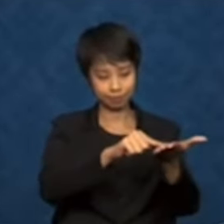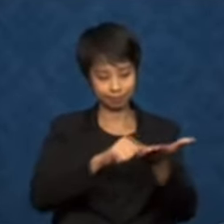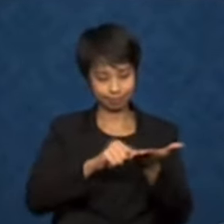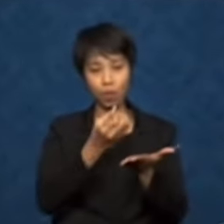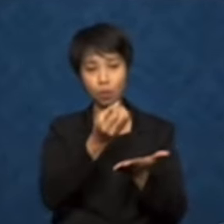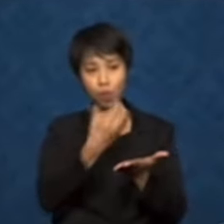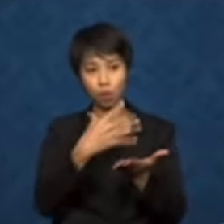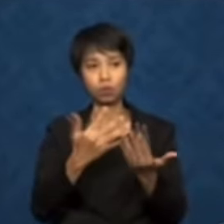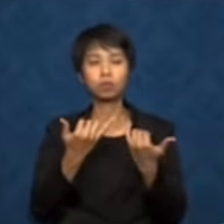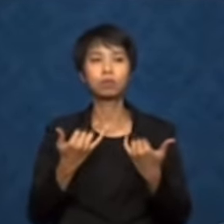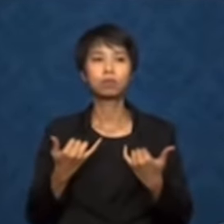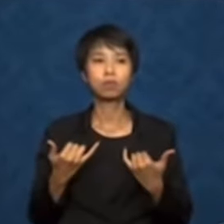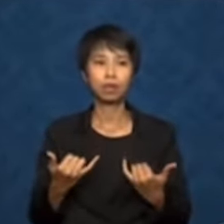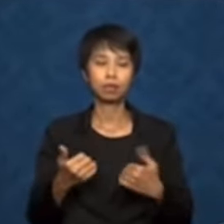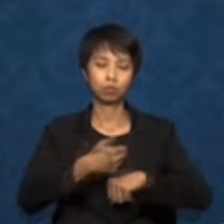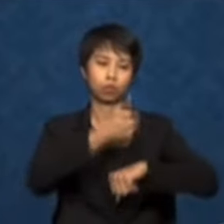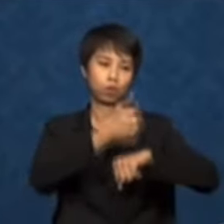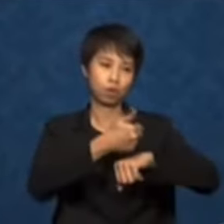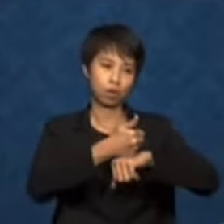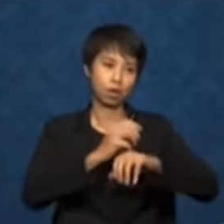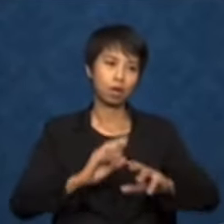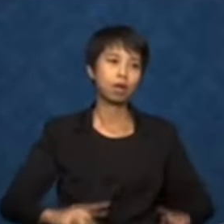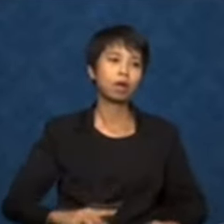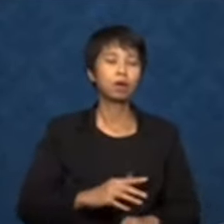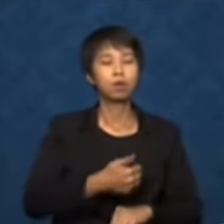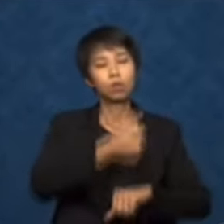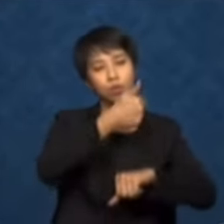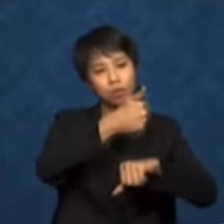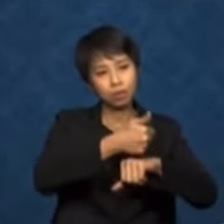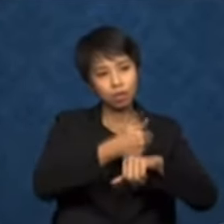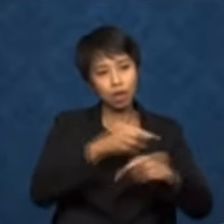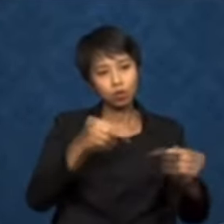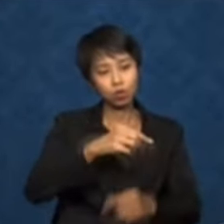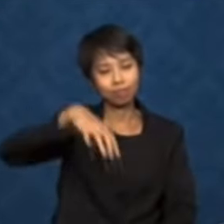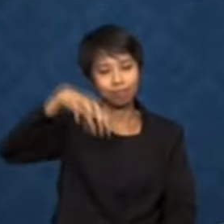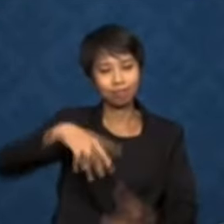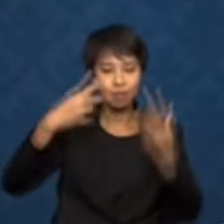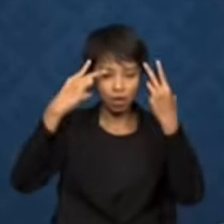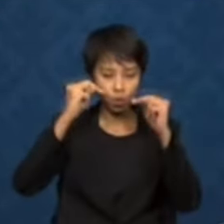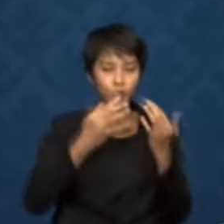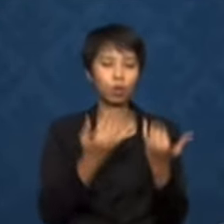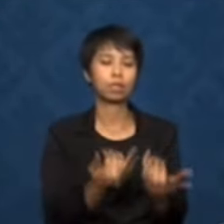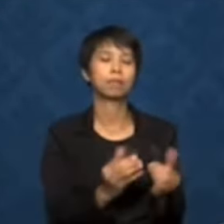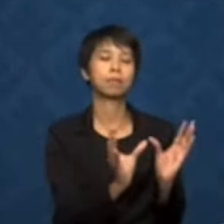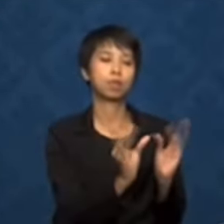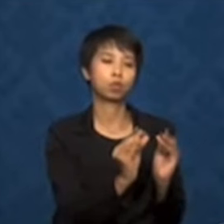ในวันนี้รัฐมนตรีประจำสำนักนายกรัฐมนตรีติดภารกิจการประชุมค